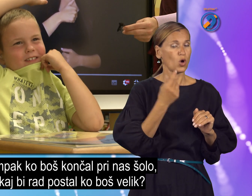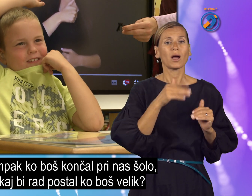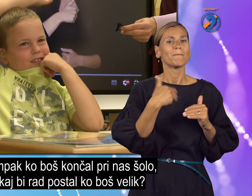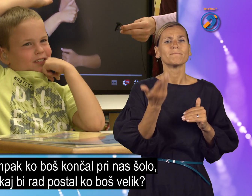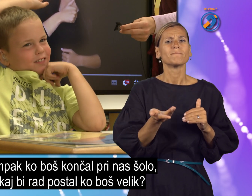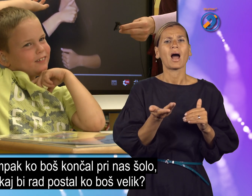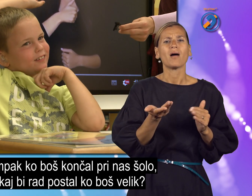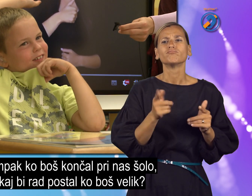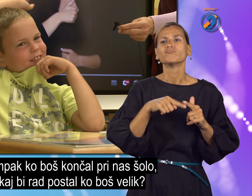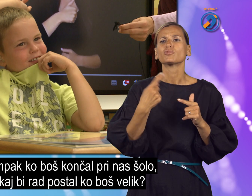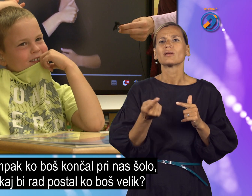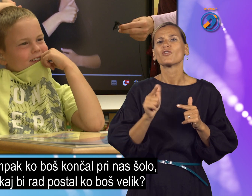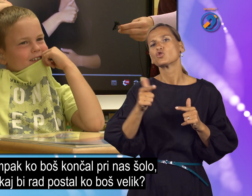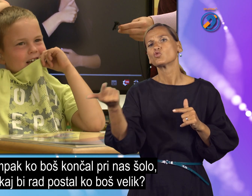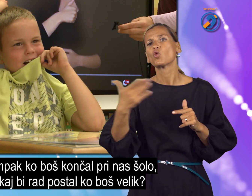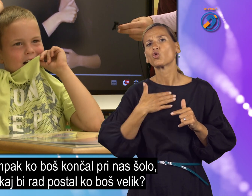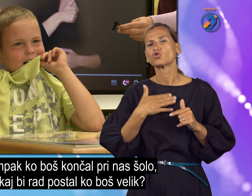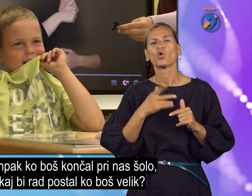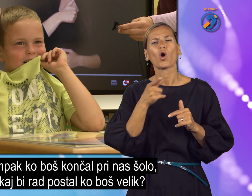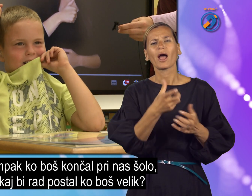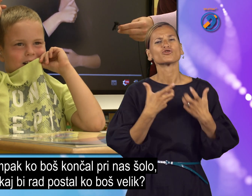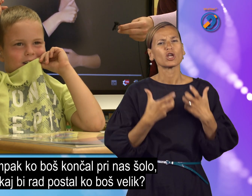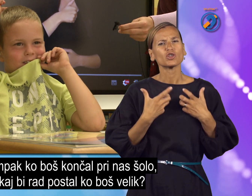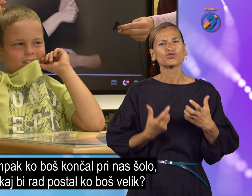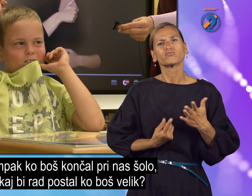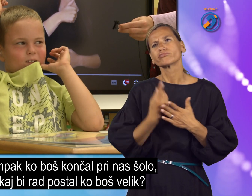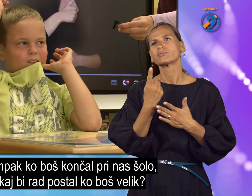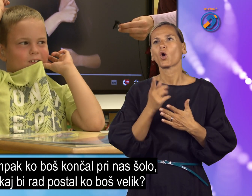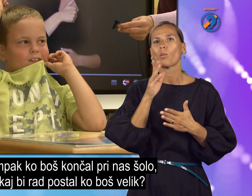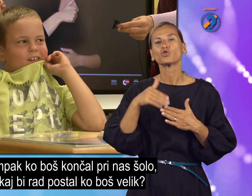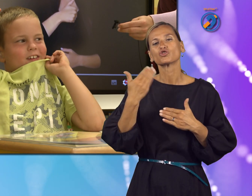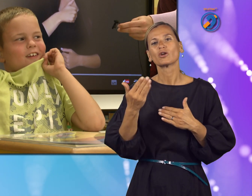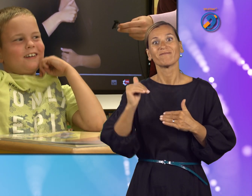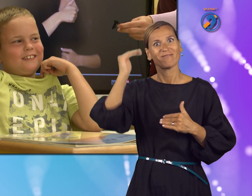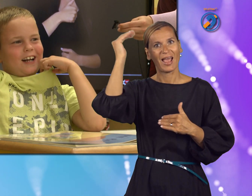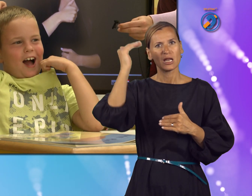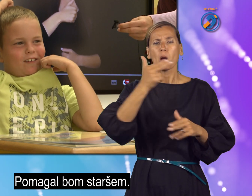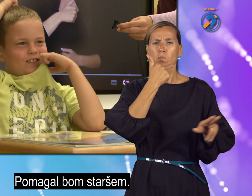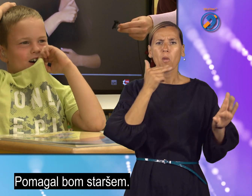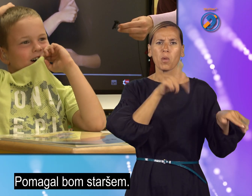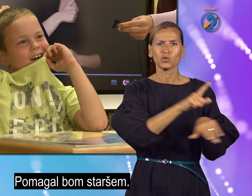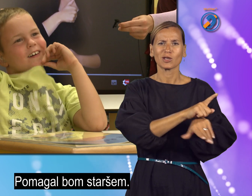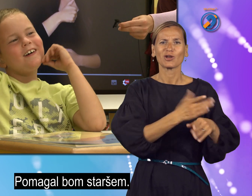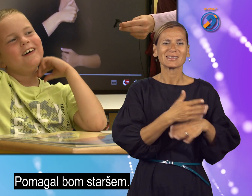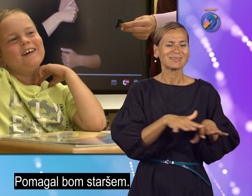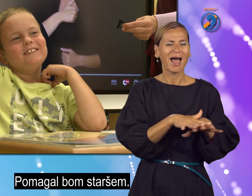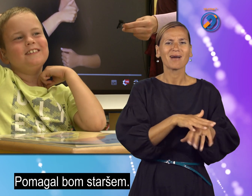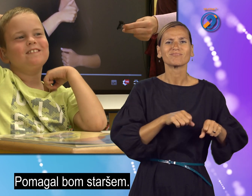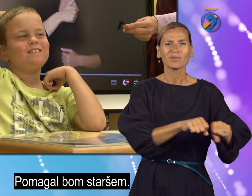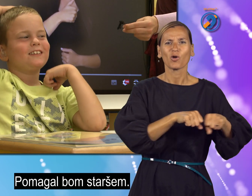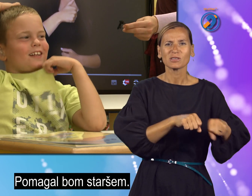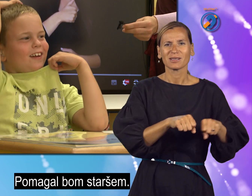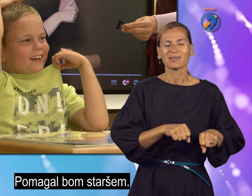Kaj bi rad postal, ko boš velik? Popoldne boš še vedno kosil travo. Kaj pa boš delal v službi? Kaj